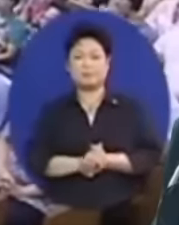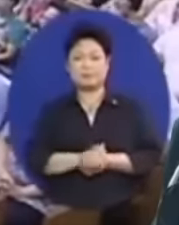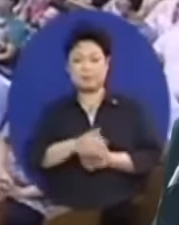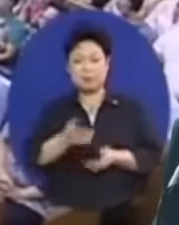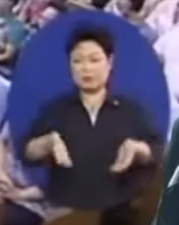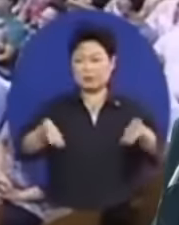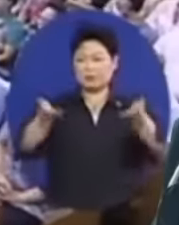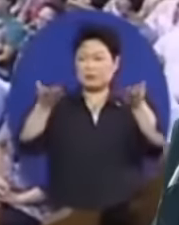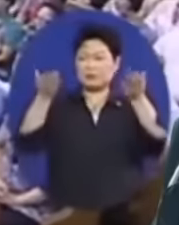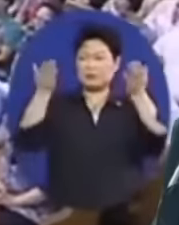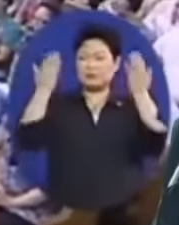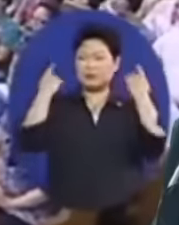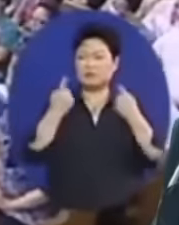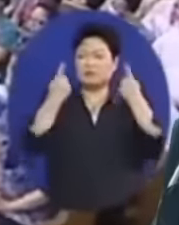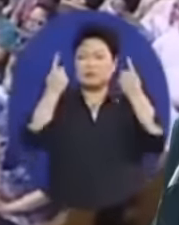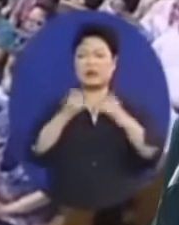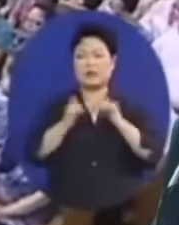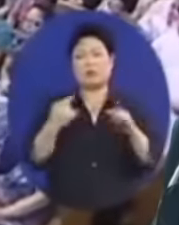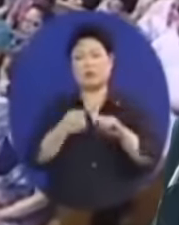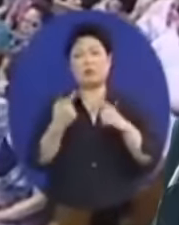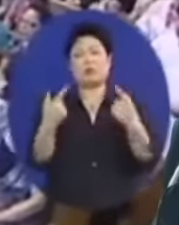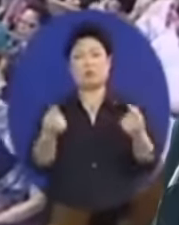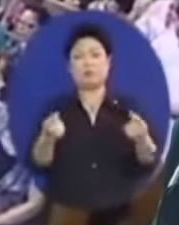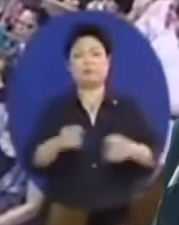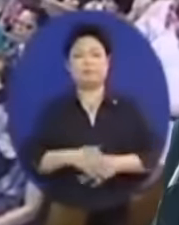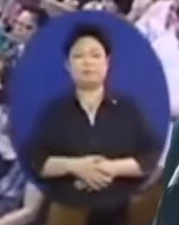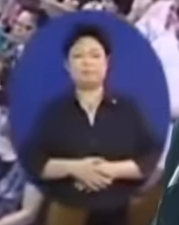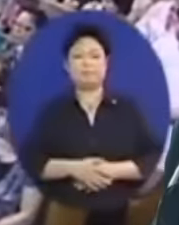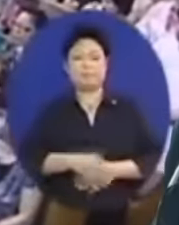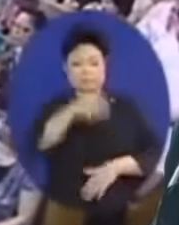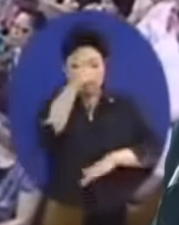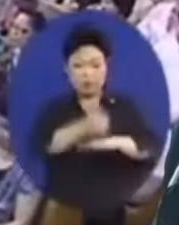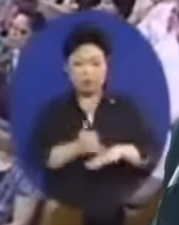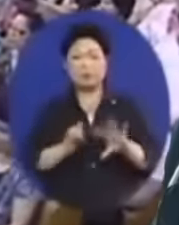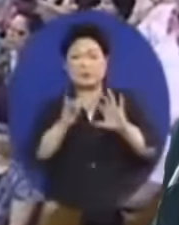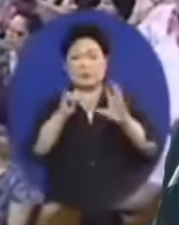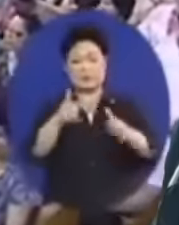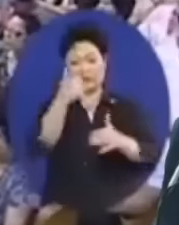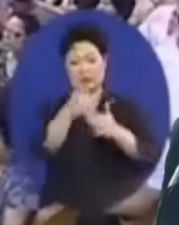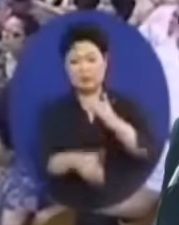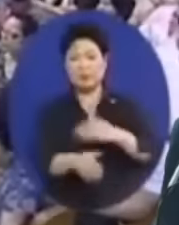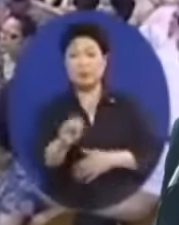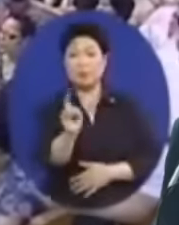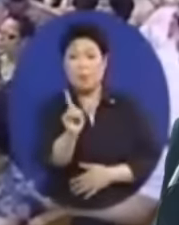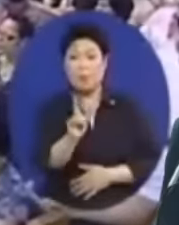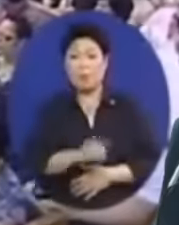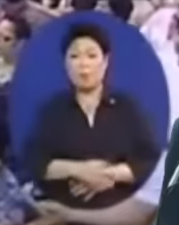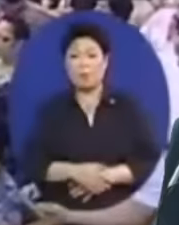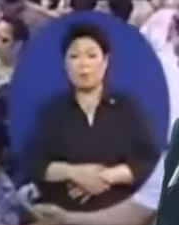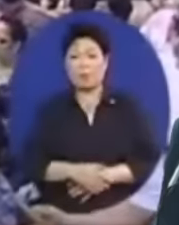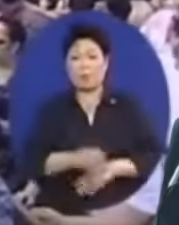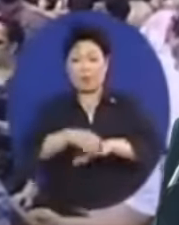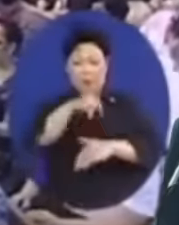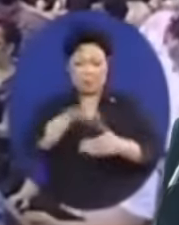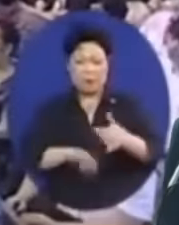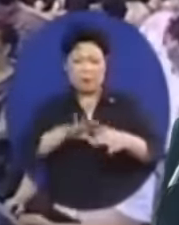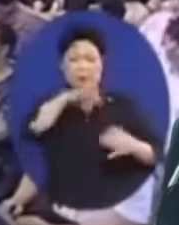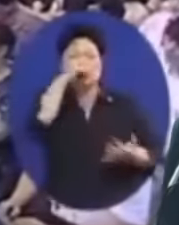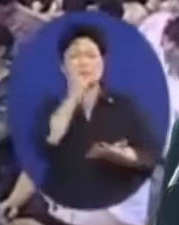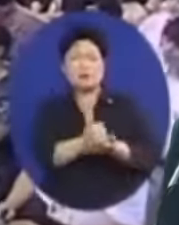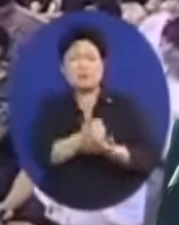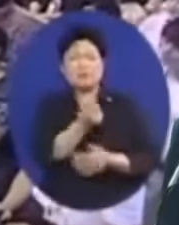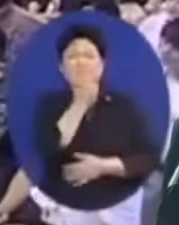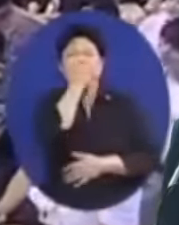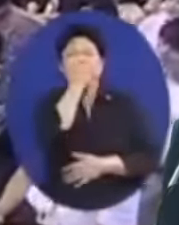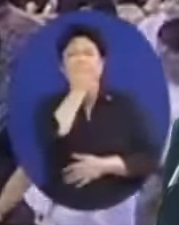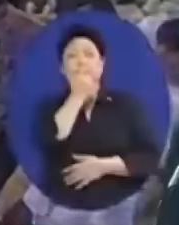지나가는 나그네와 같은 것입니다. 결국 이 세상에 남는 것은 무엇이냐? 마음의 죄와 정죄감인